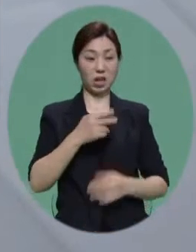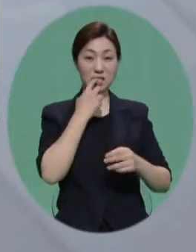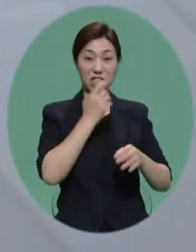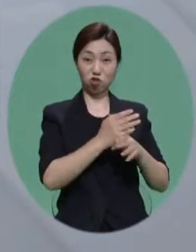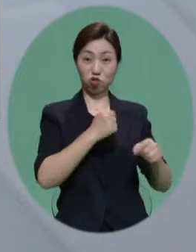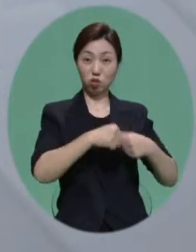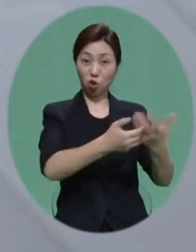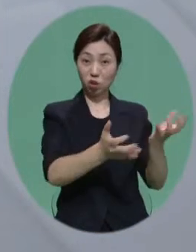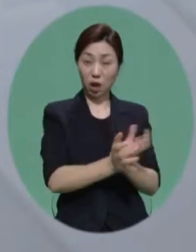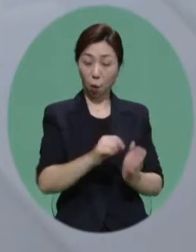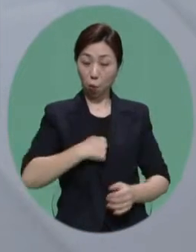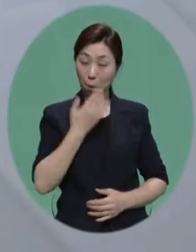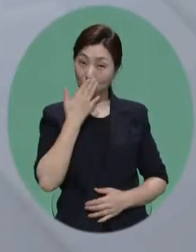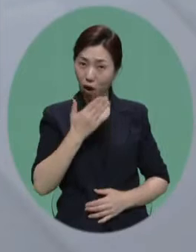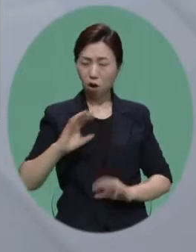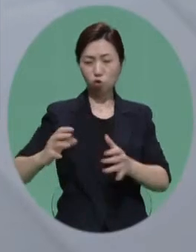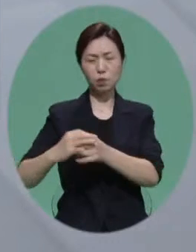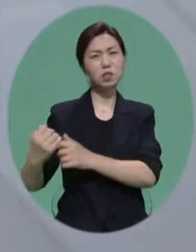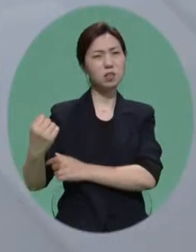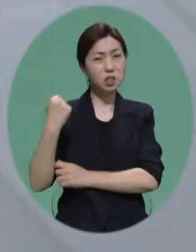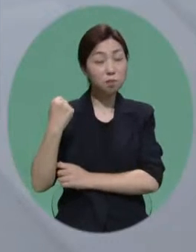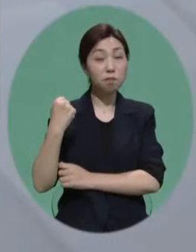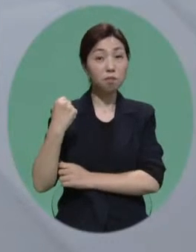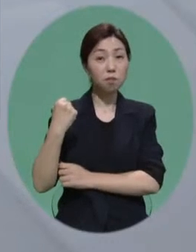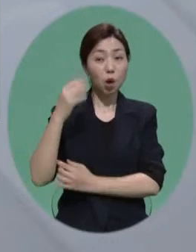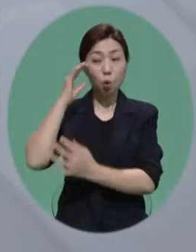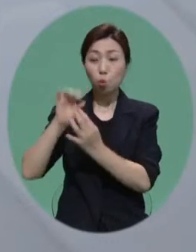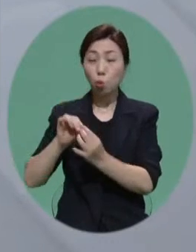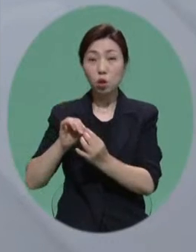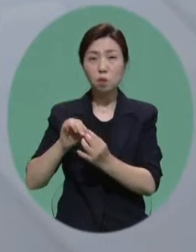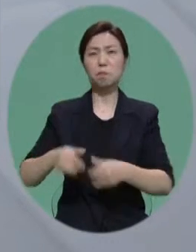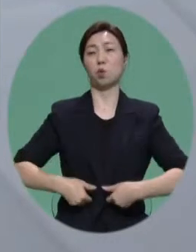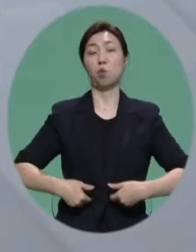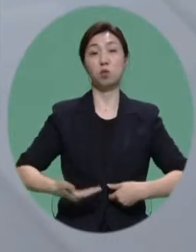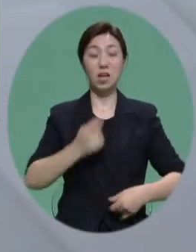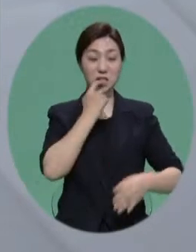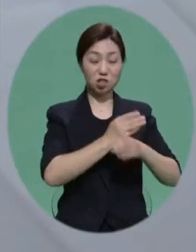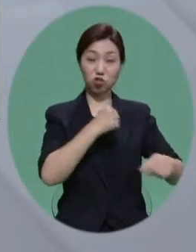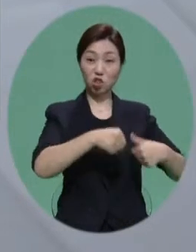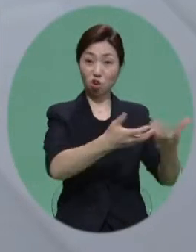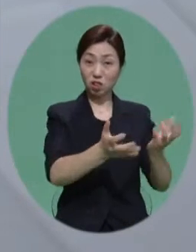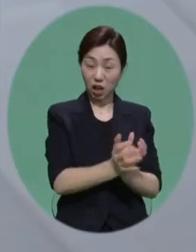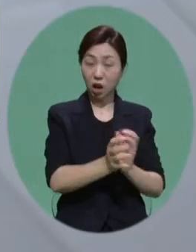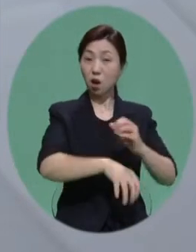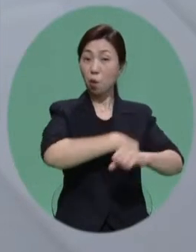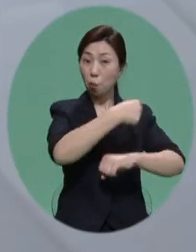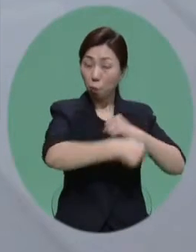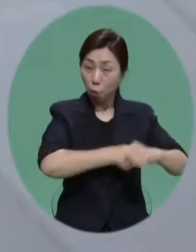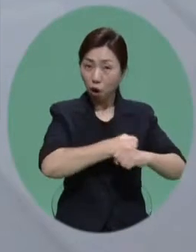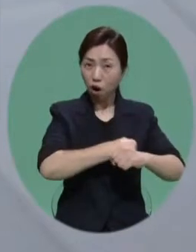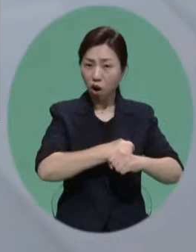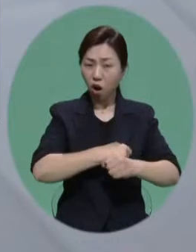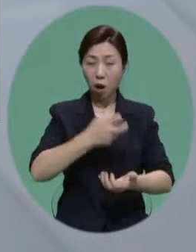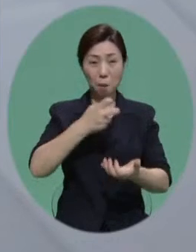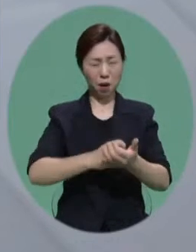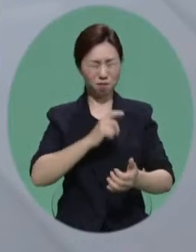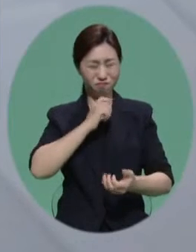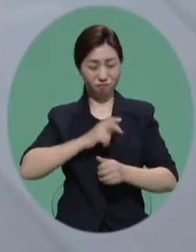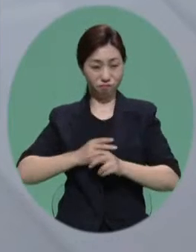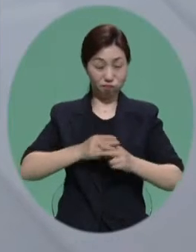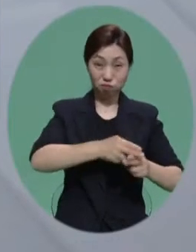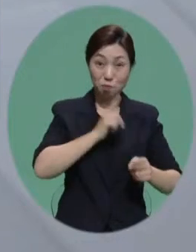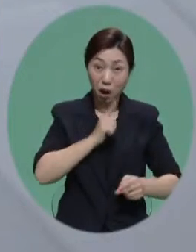지금 국민 변연 주당 보고 강행처리 하라 쥐 짓입니까 아까 너무 재정 명령 이라도 하시겠다면 서서히 건